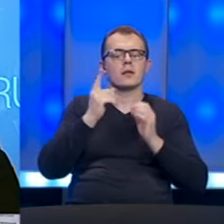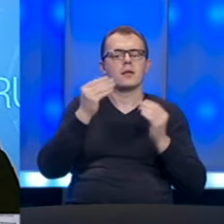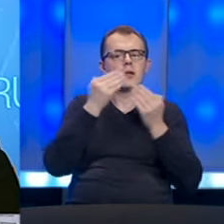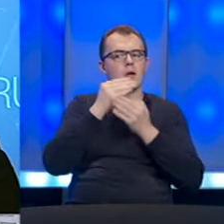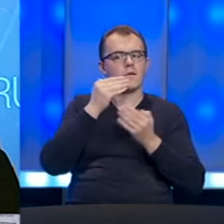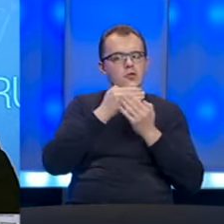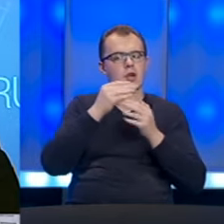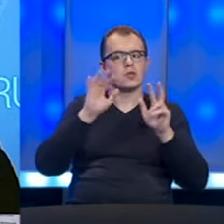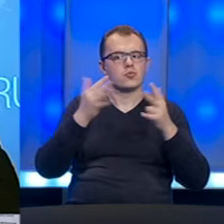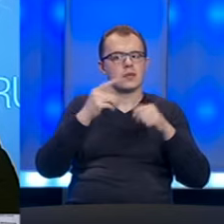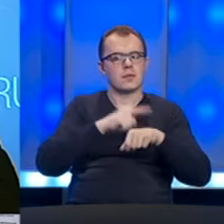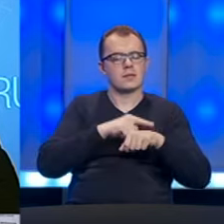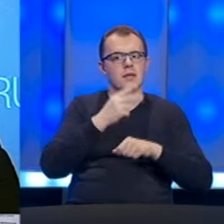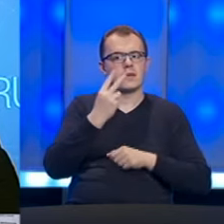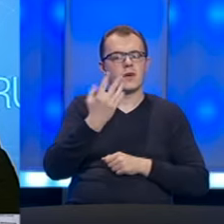večeras u